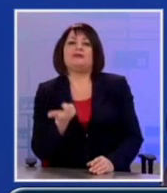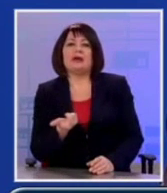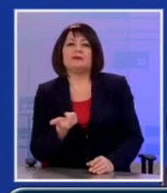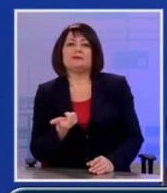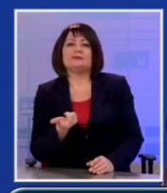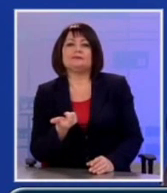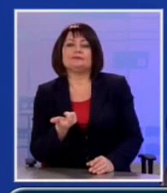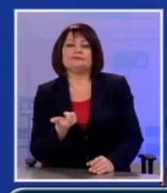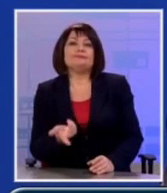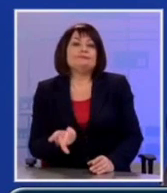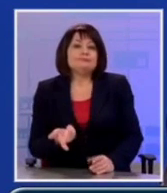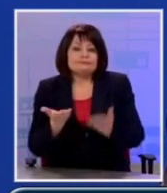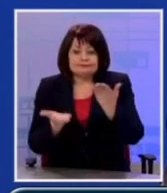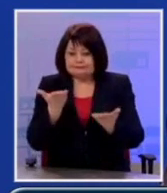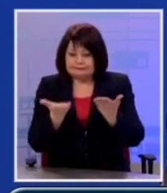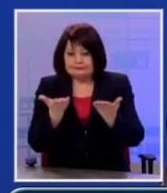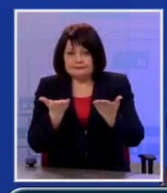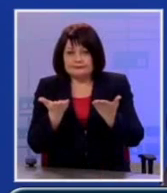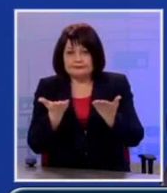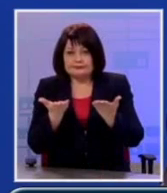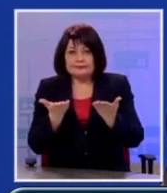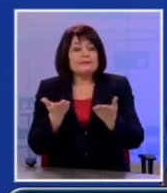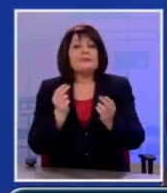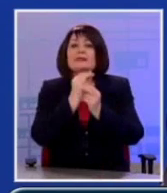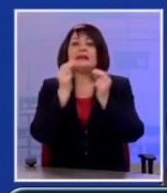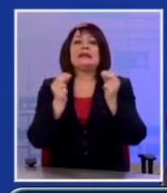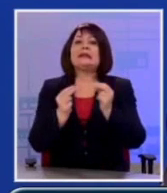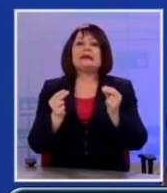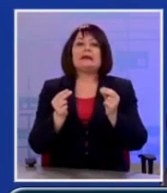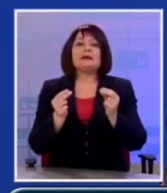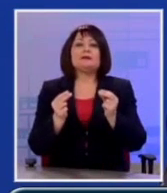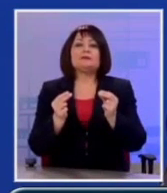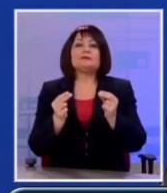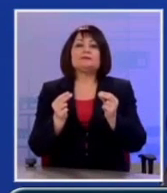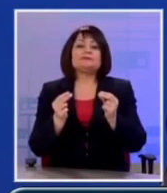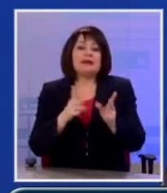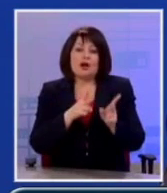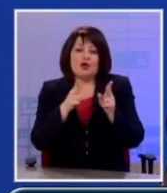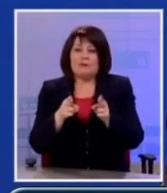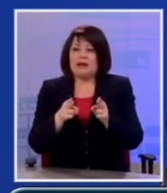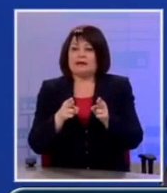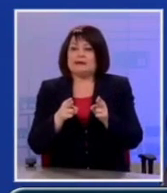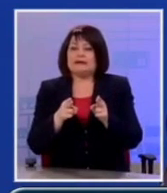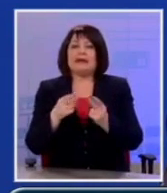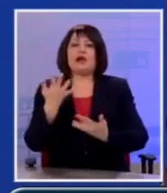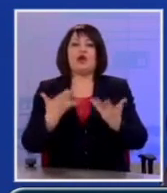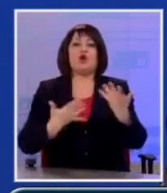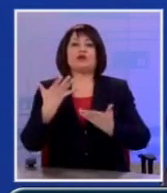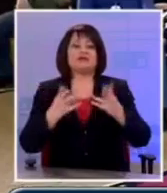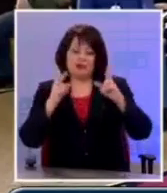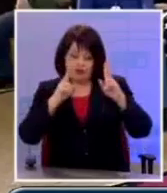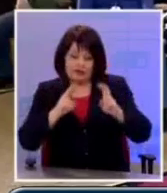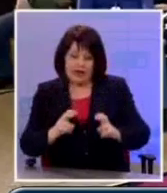Η αντιστοίχηση λοιπόν αυτή αποτελεί κομμάτι του λογιστικού